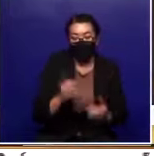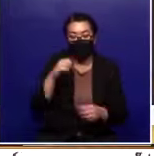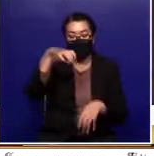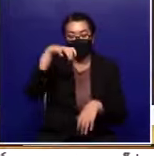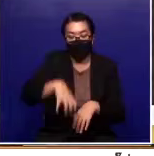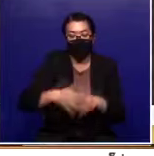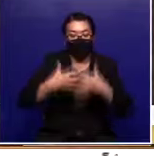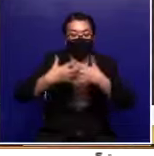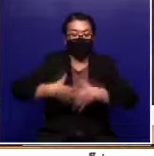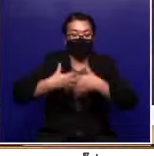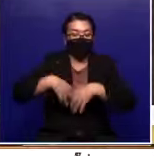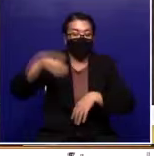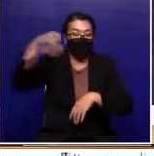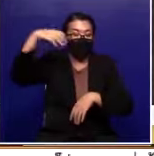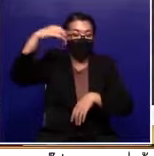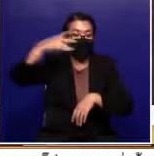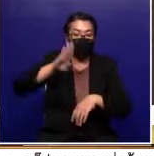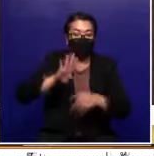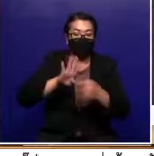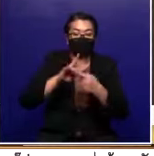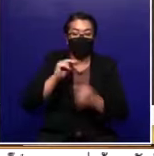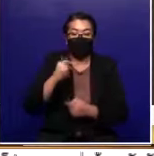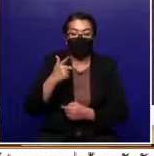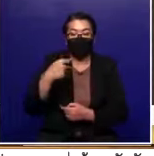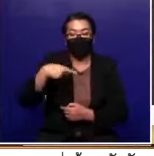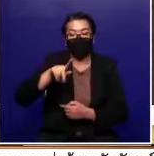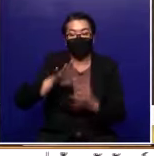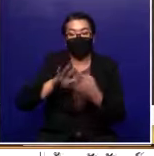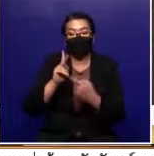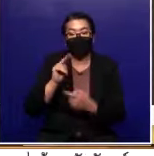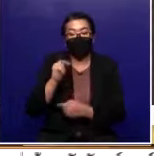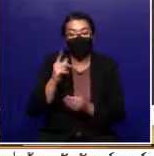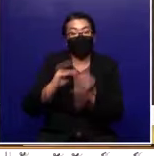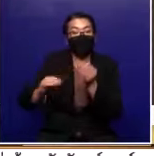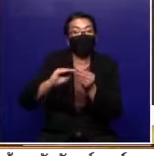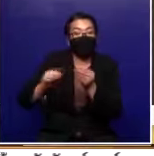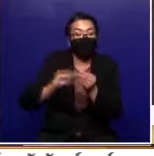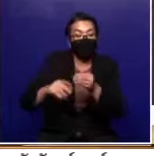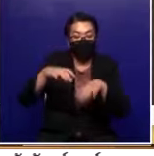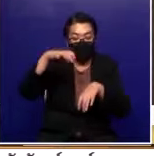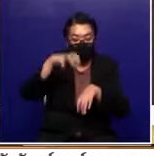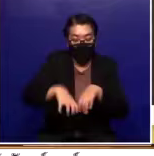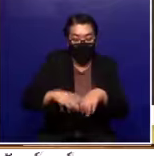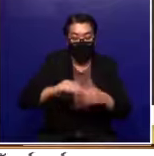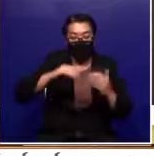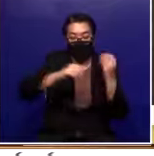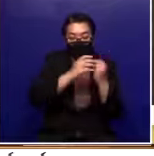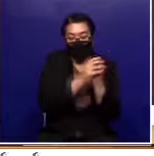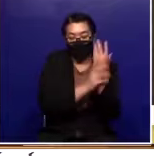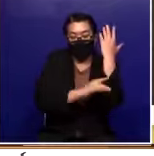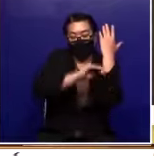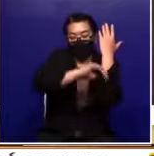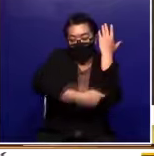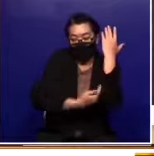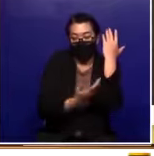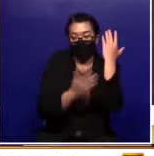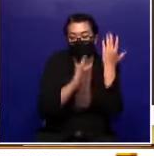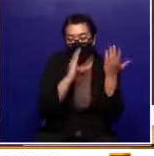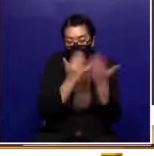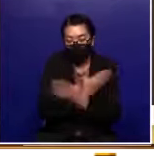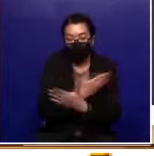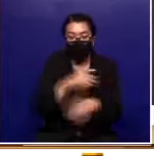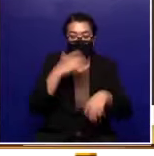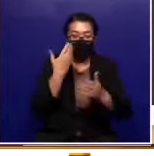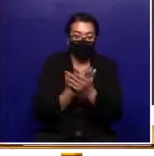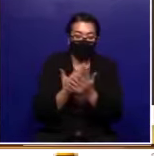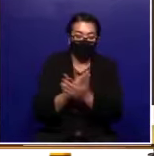ไอ้โรงไฟฟ้าบางปะกงมันเหมือนเครื่องยนต์ดีเซลอ่ะท่านประธานครับวันนึงจะต้องไปเปลี่ยนเป็นพวกปาล์มมันก็ต้องไปปรับเปลี่ยนขึ้นยนต์ใช้เงินมหาศาลใช้เงินไป